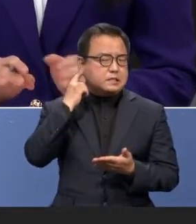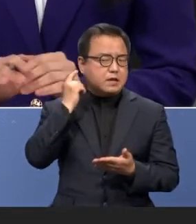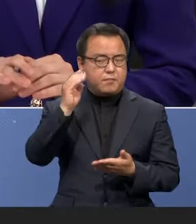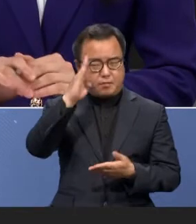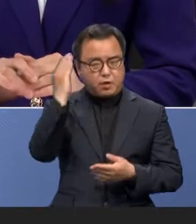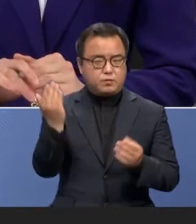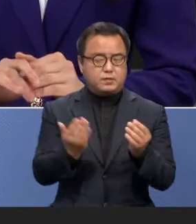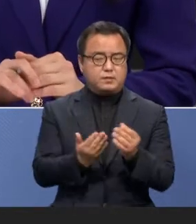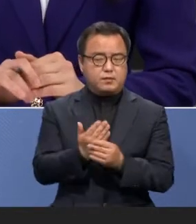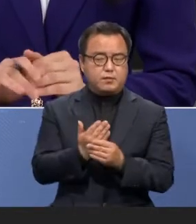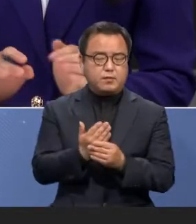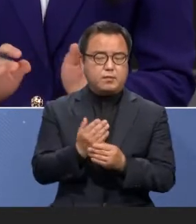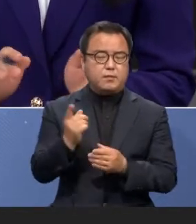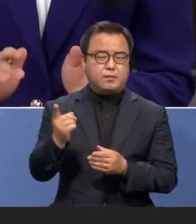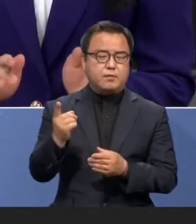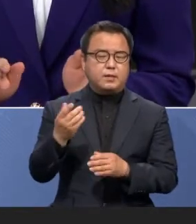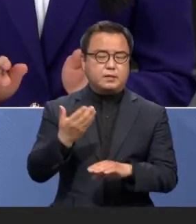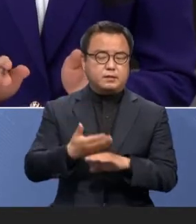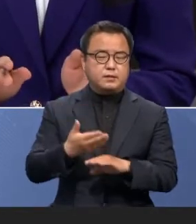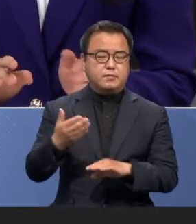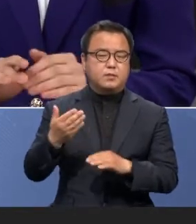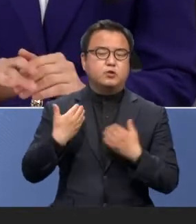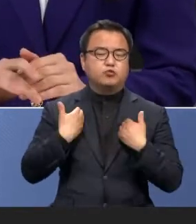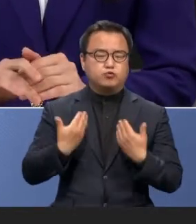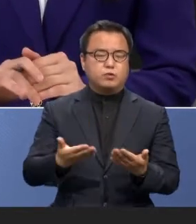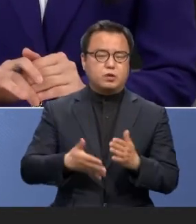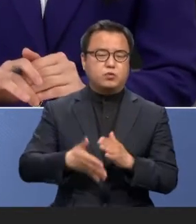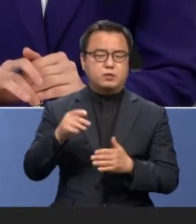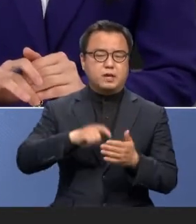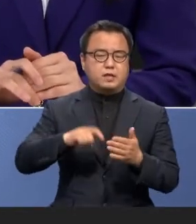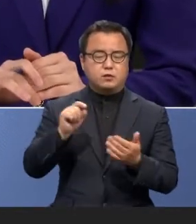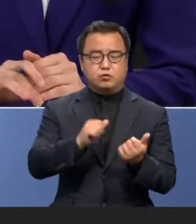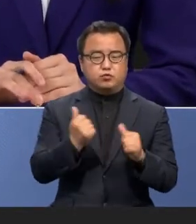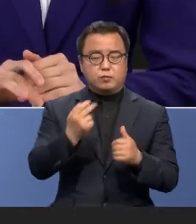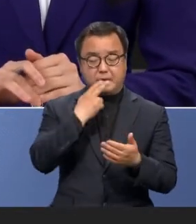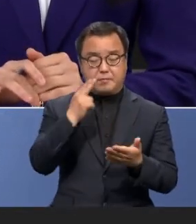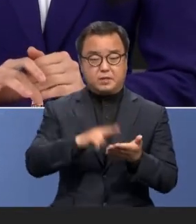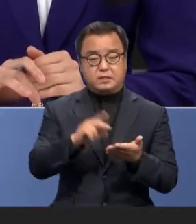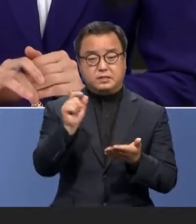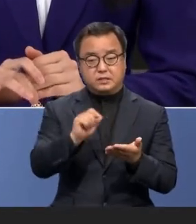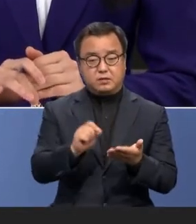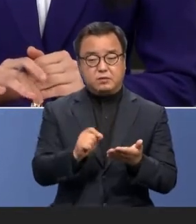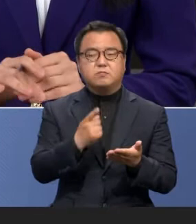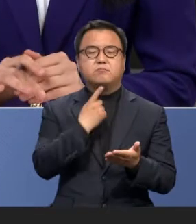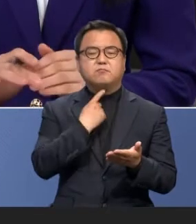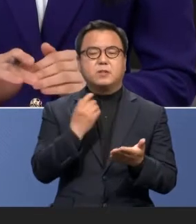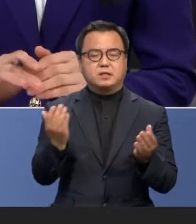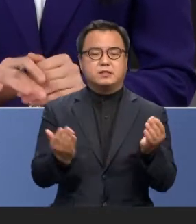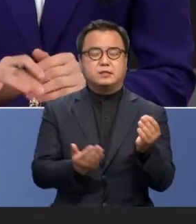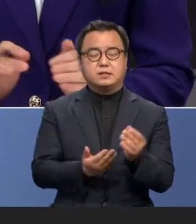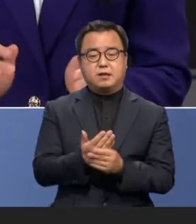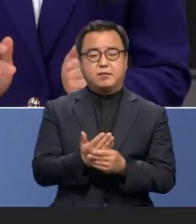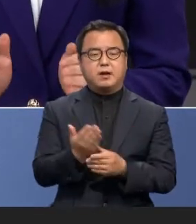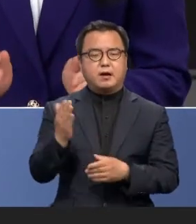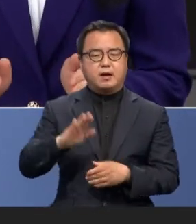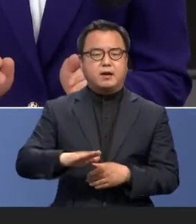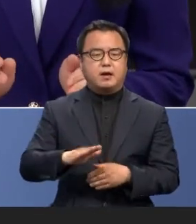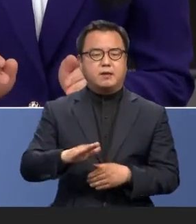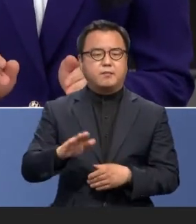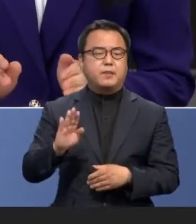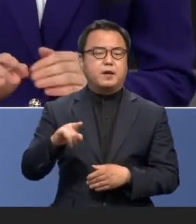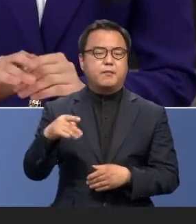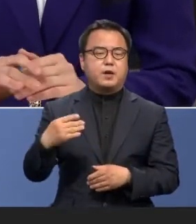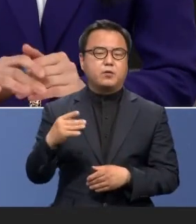비관하여 하일리겐슈타트라는 휴양 도시에서 유서를 썼습니다. 네. 하지만 이 사건은 오히려 베토벤의 삶에 대한